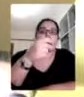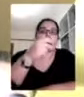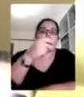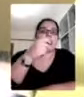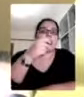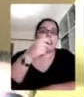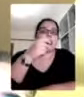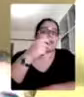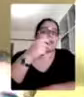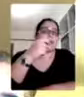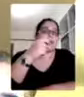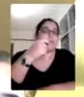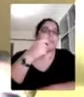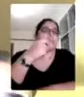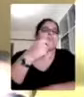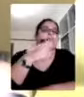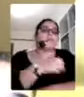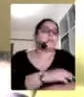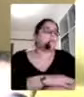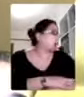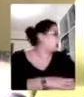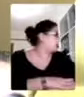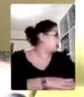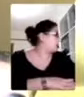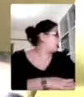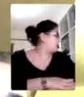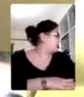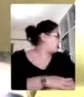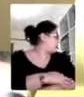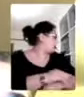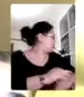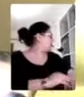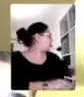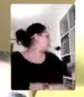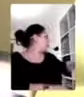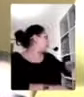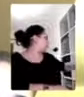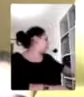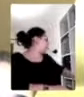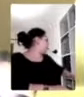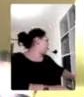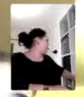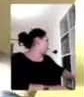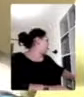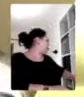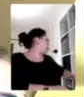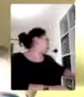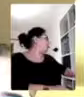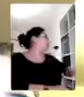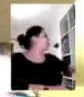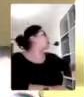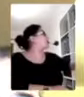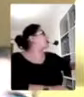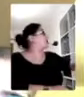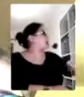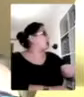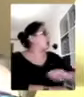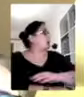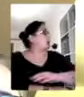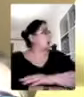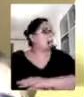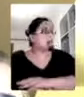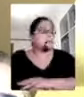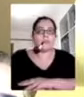biraz inceleyip sık dokuyup ona göre getirmek istiyorum. Çünkü gümrükten geçerken şimdi mesela pipo aksesuarının gümrük